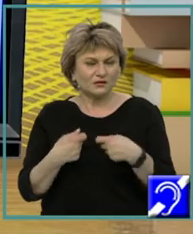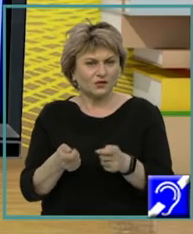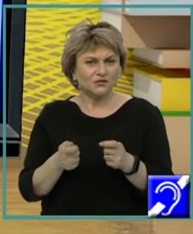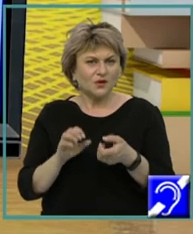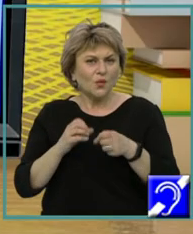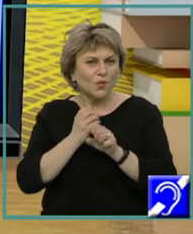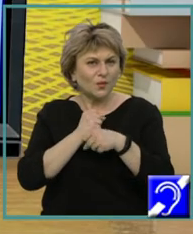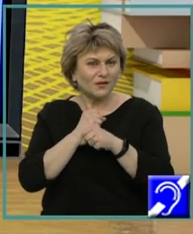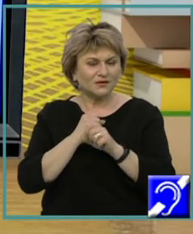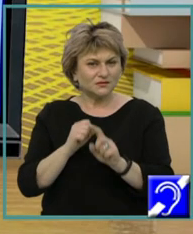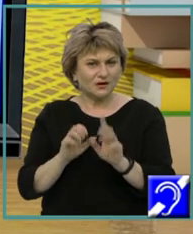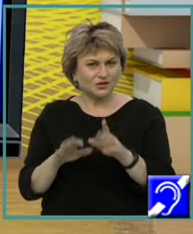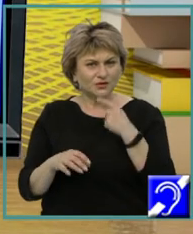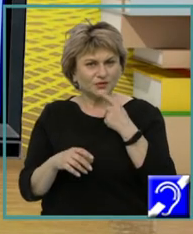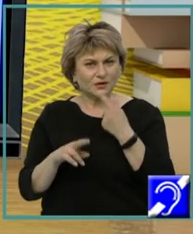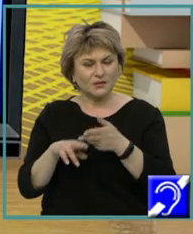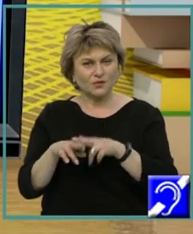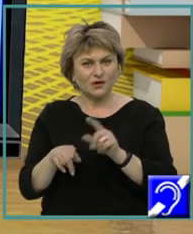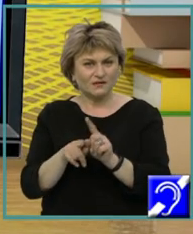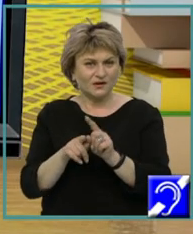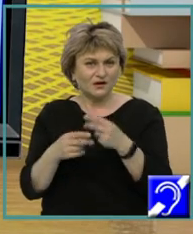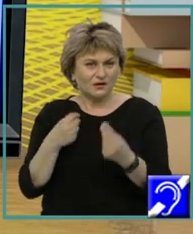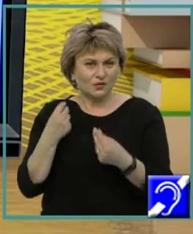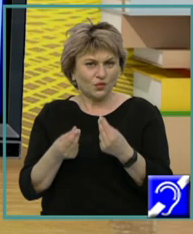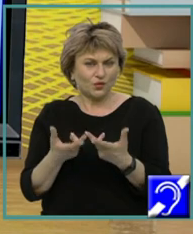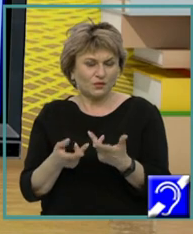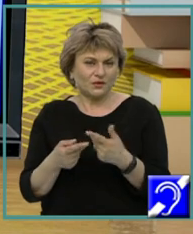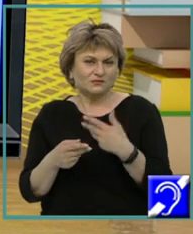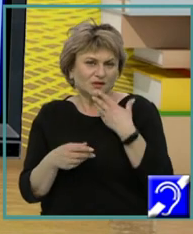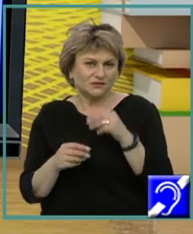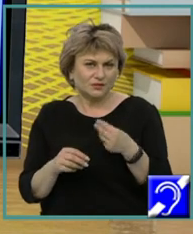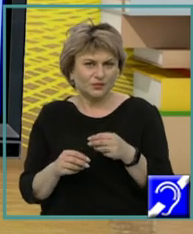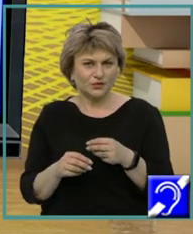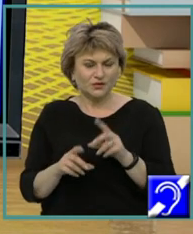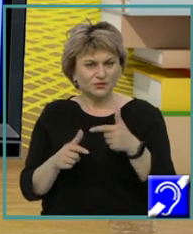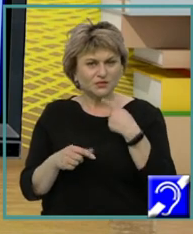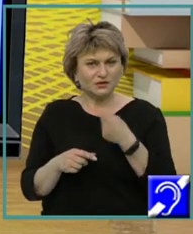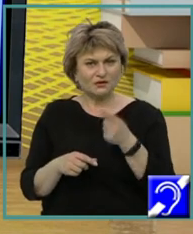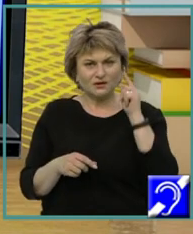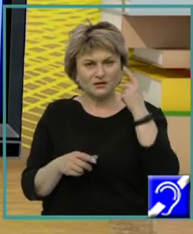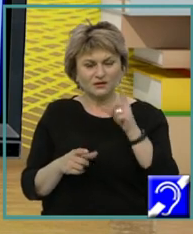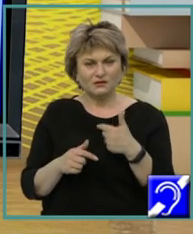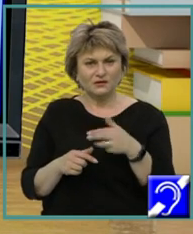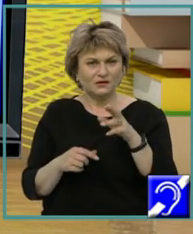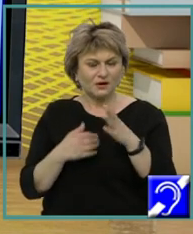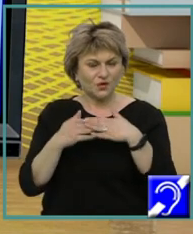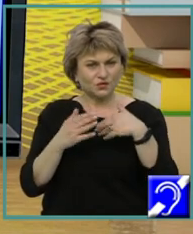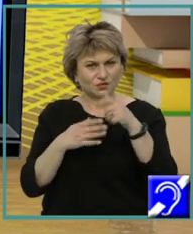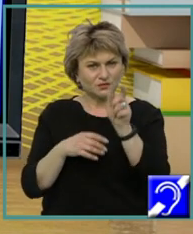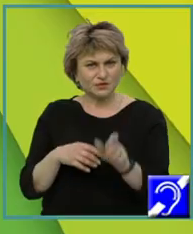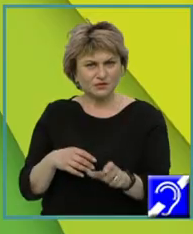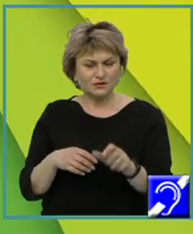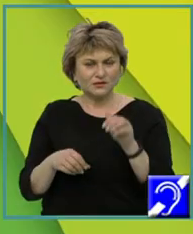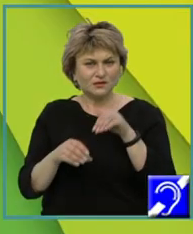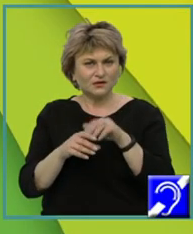este ziceam acolo mai mult ca o glumă de de pildă când ați putea gândi că reconstrucția personajului